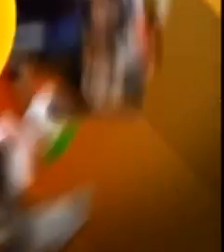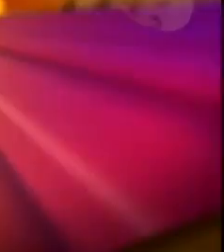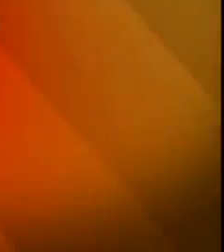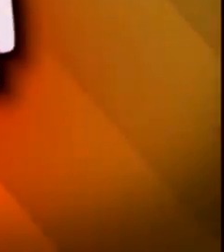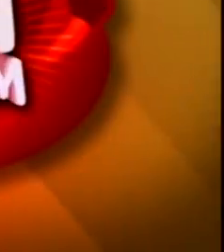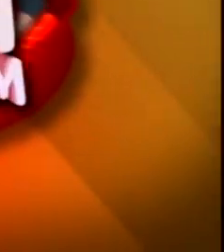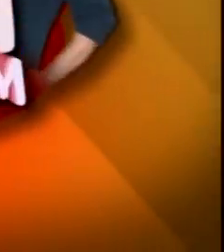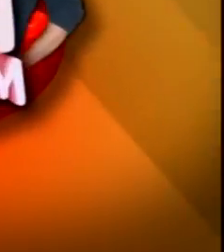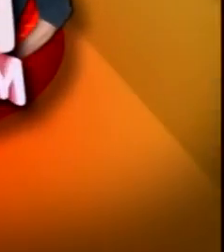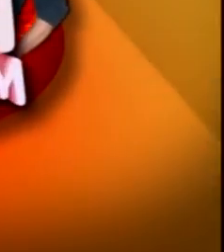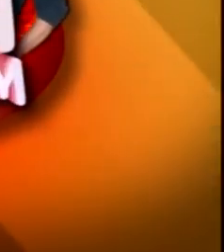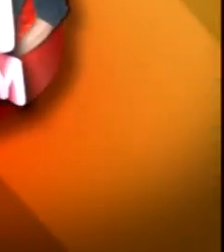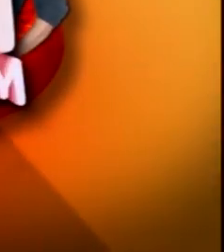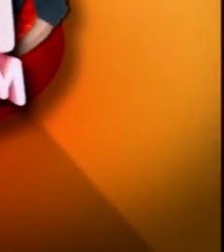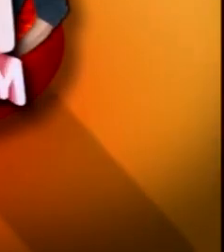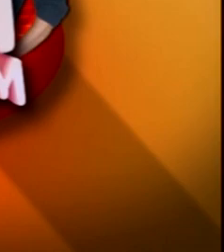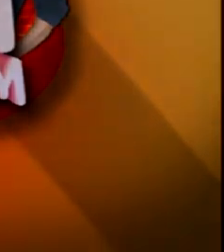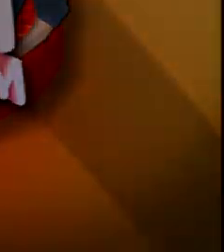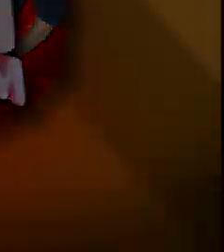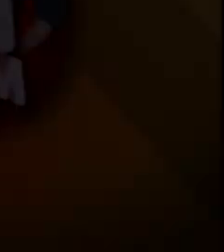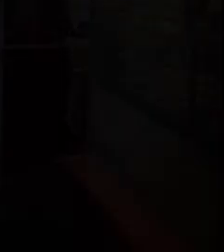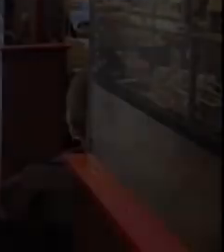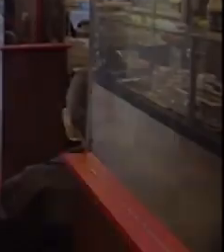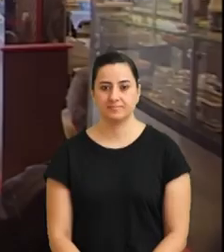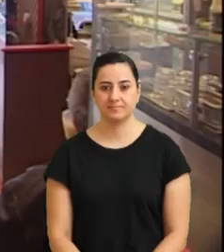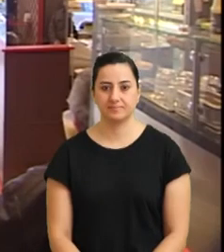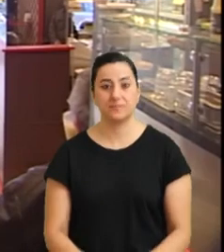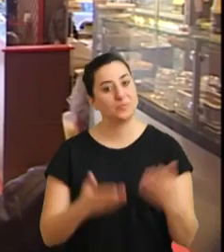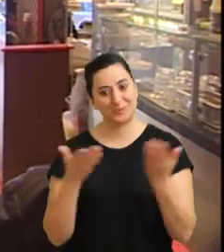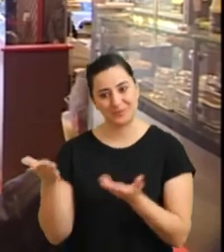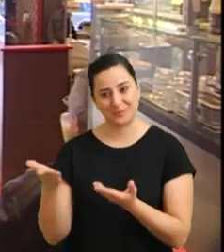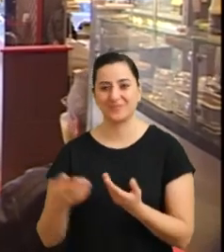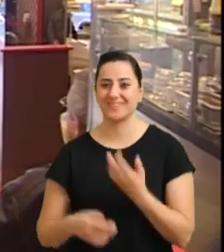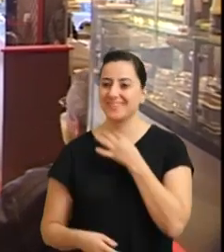aşçı şapkası. Bir sürü meslek, bir sürü fotoğraf akıyor. Ben yaparım. Buyurun.